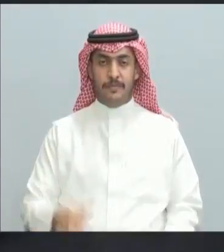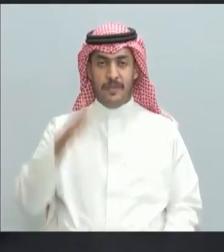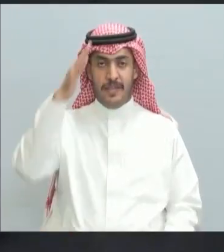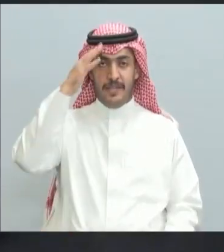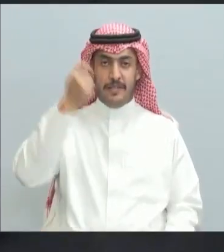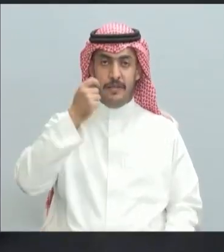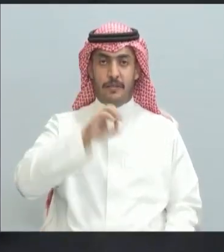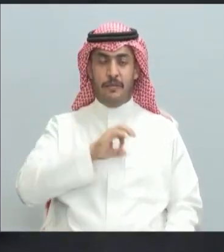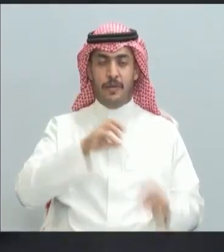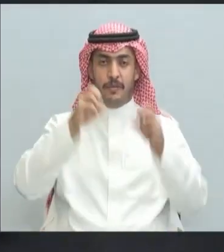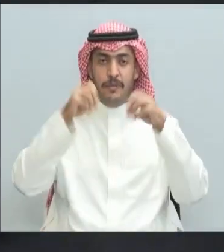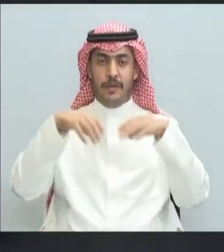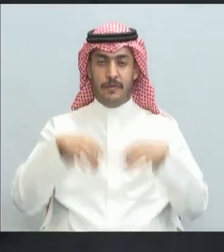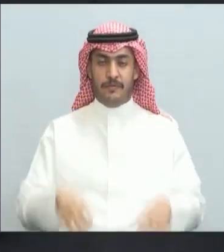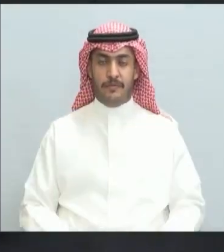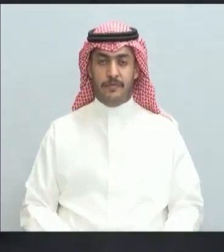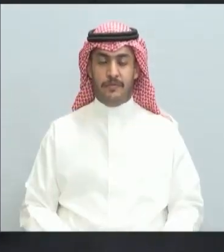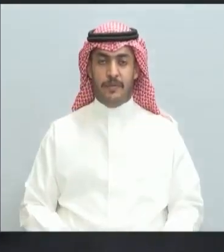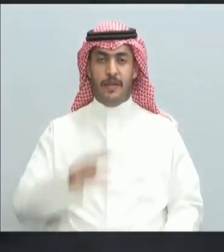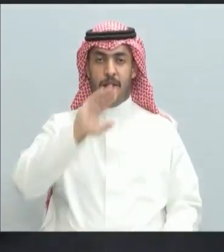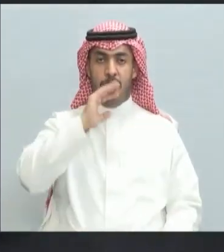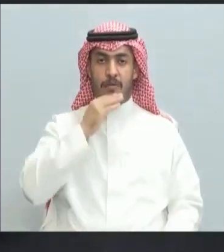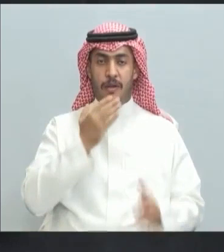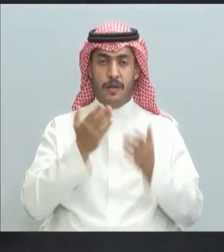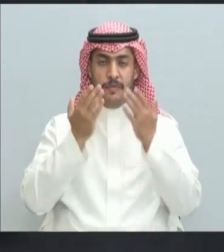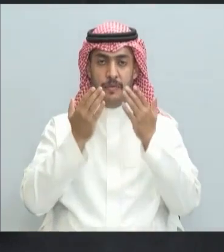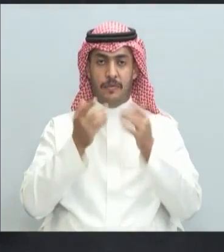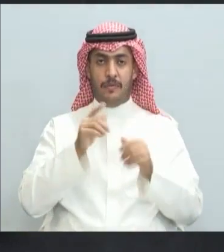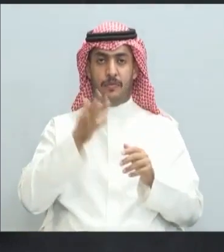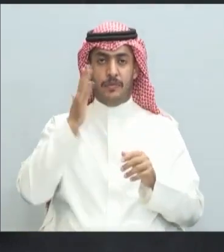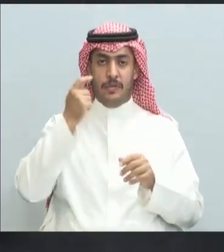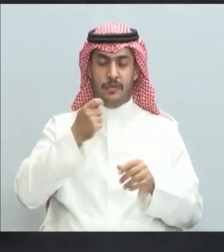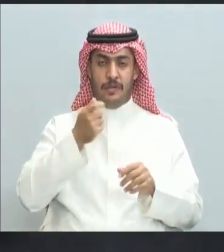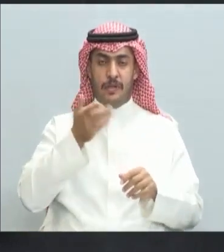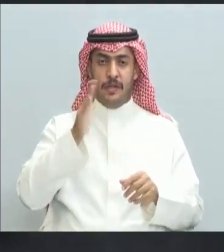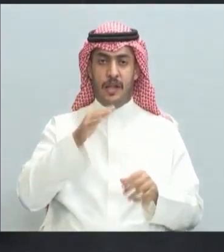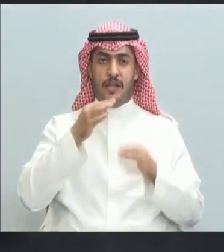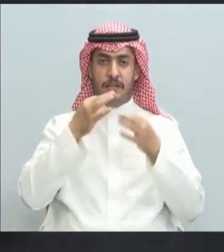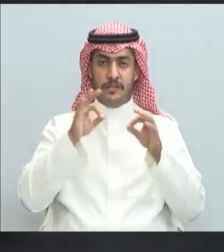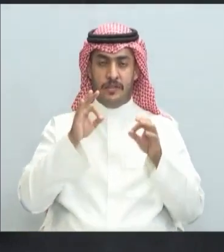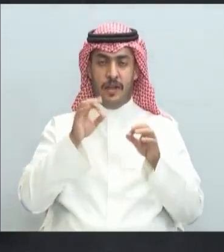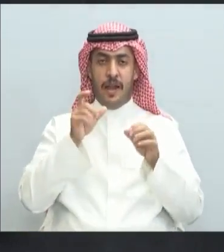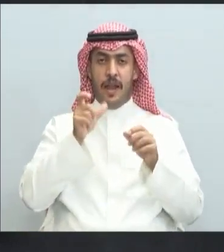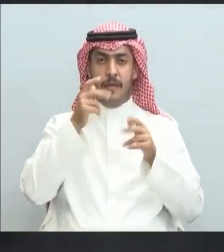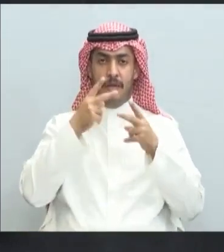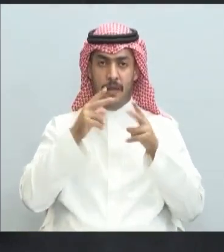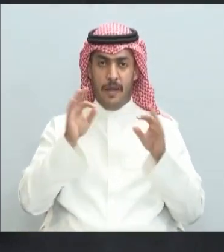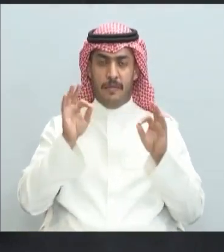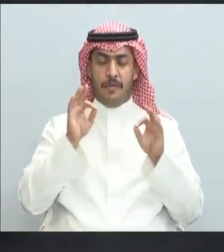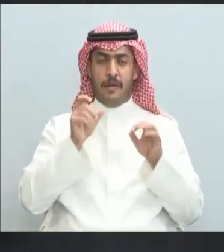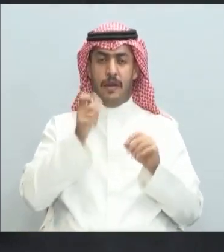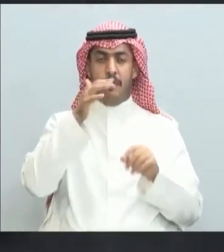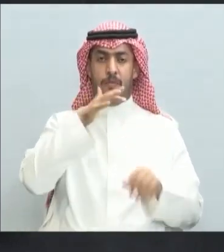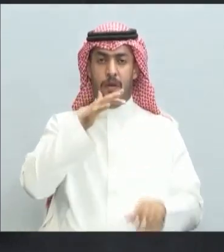السلام عليكم ورحمه الله وبركاته الحمد لله رب العالمين والصلاه والسلام على اشرف الانبياء والمرسلين